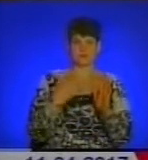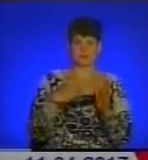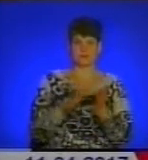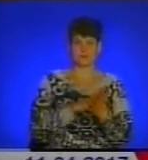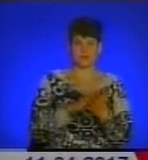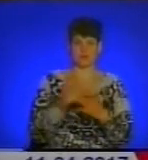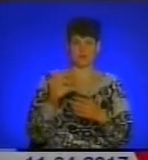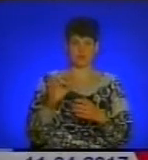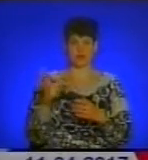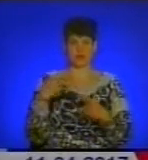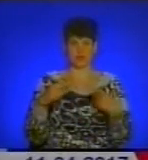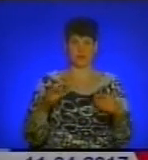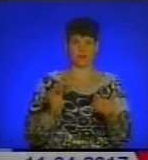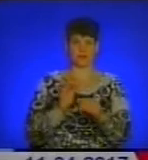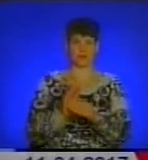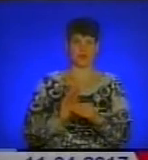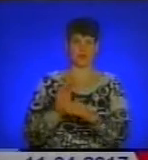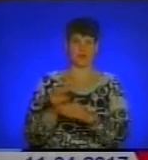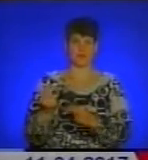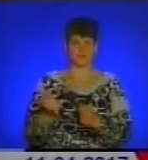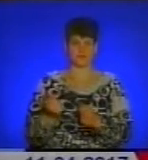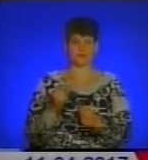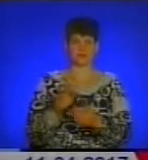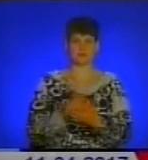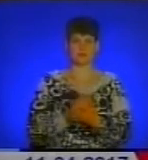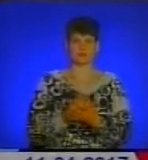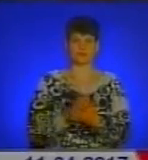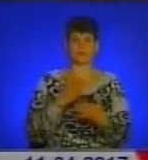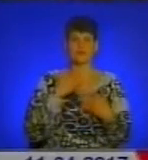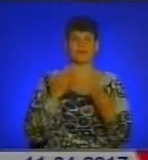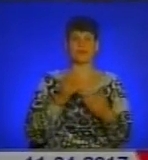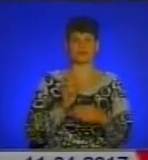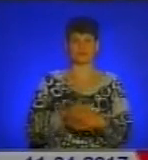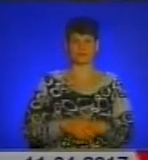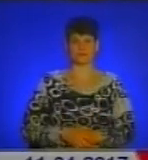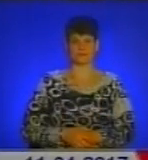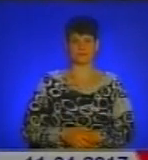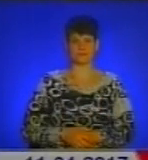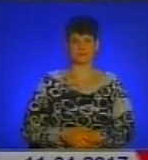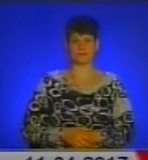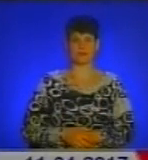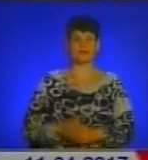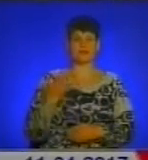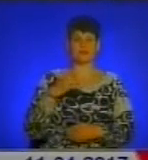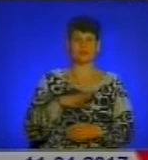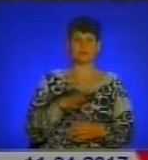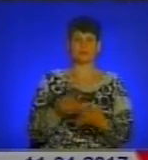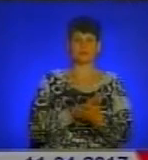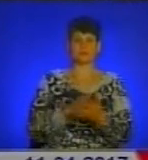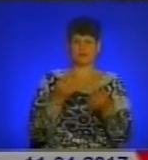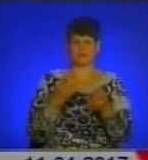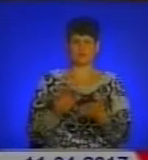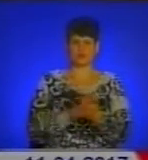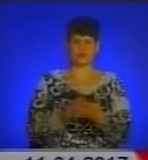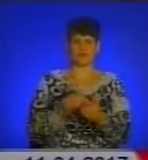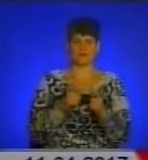решта все доплачувати. Ті, що безкоштовні, немає де замовити. Справа в тому, відомо, що раніше діяли звичайні безкоштовні рецепти, а